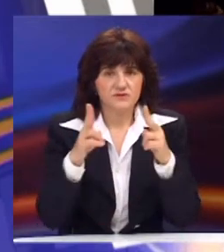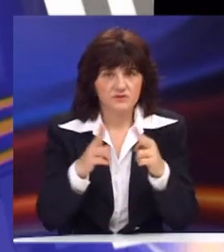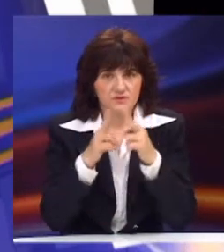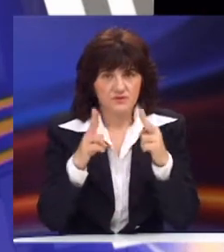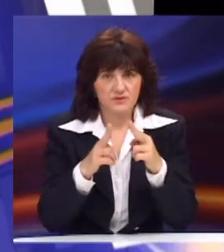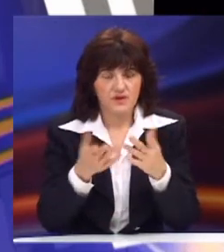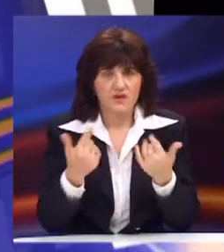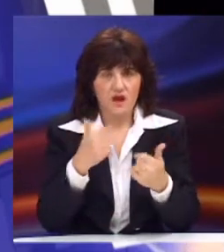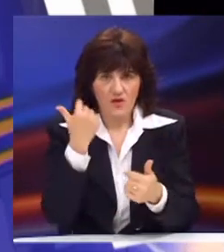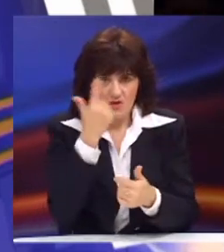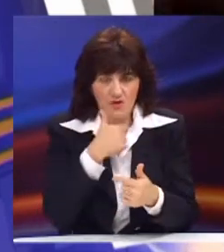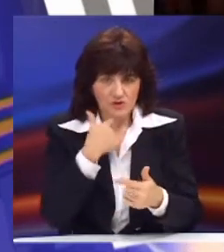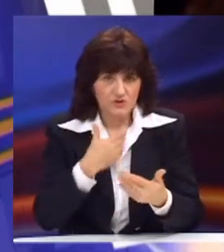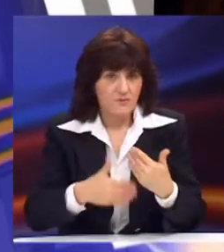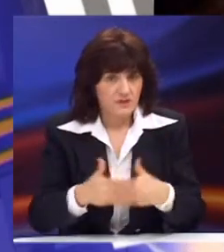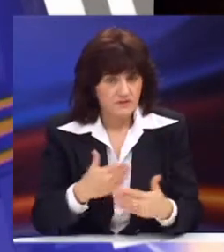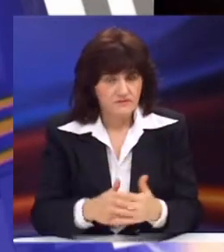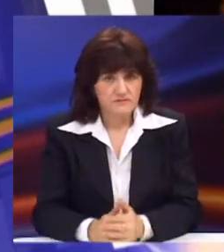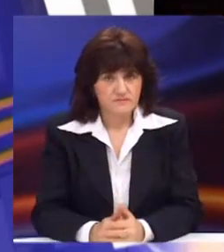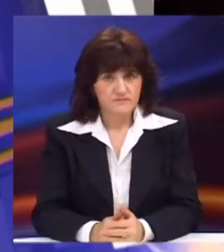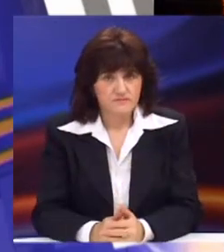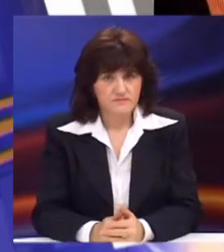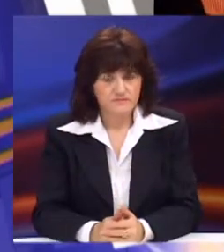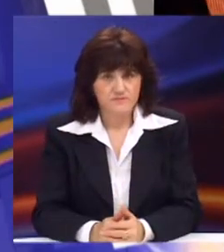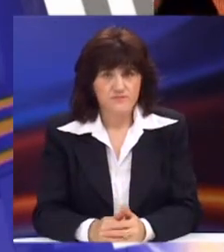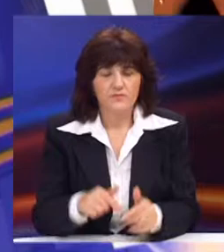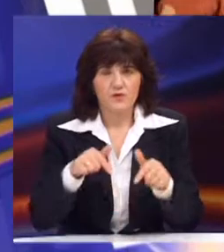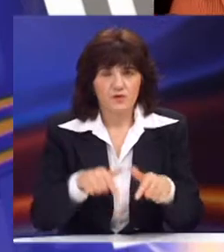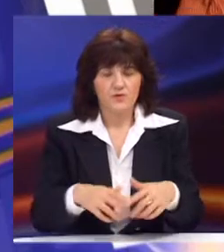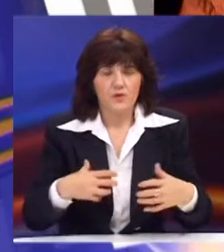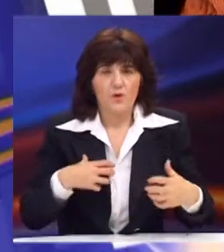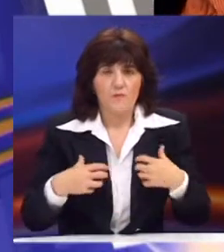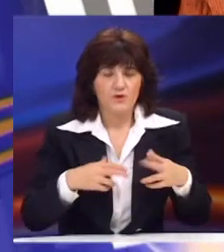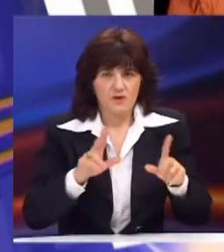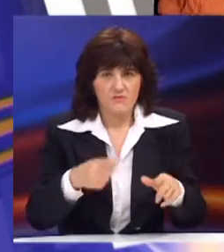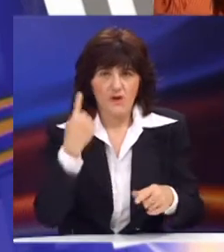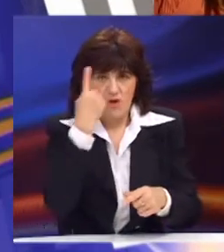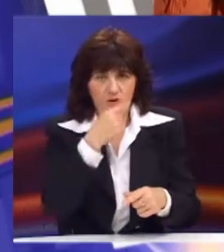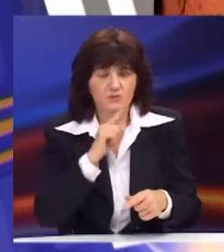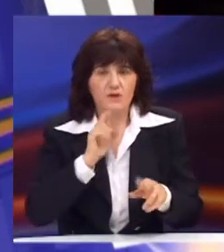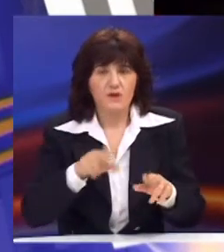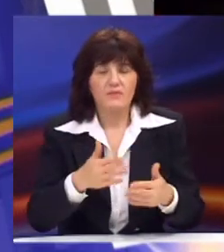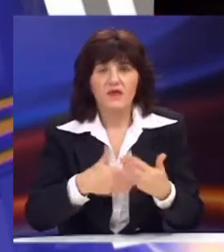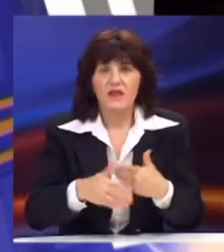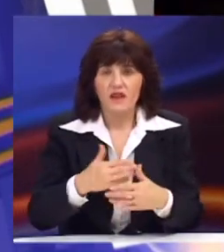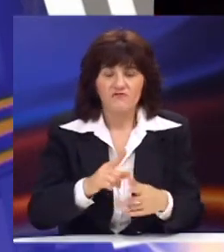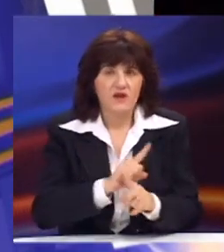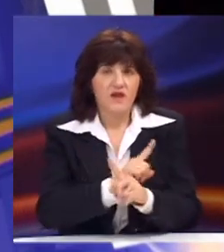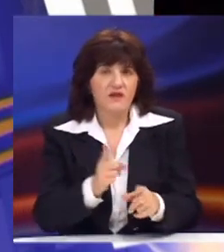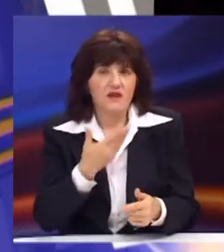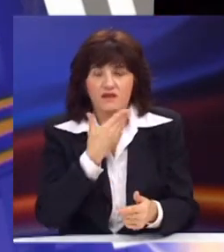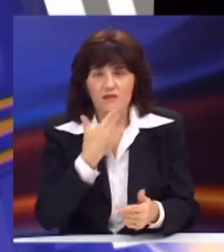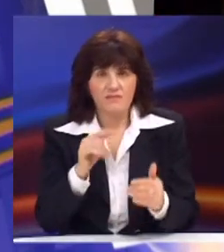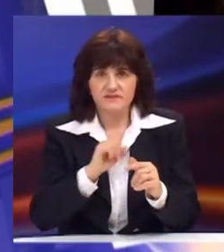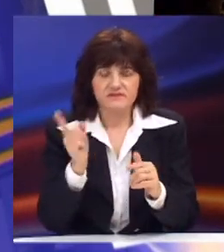sa kojima se susreću, kao i da li su osobe sa invaliditetom. Pored igrača u predstavi učestvuju i osobe sa invaliditetom i među njima